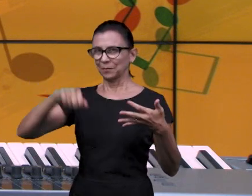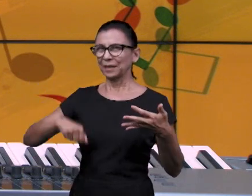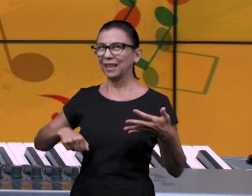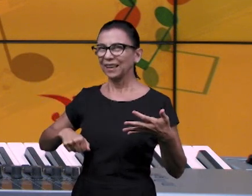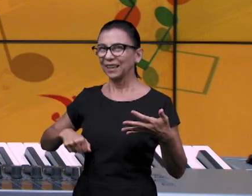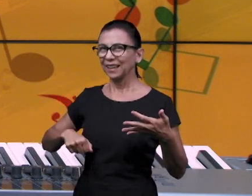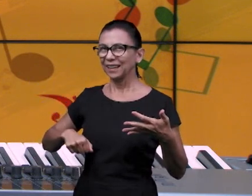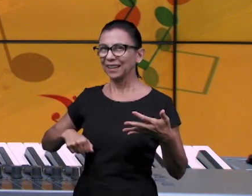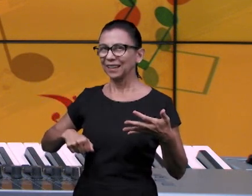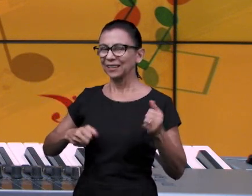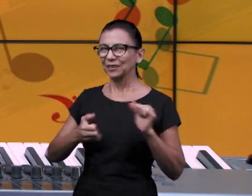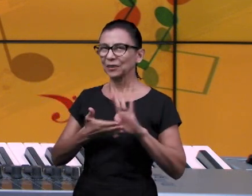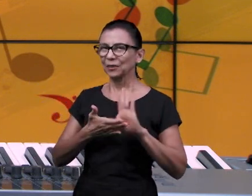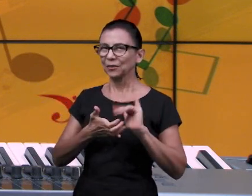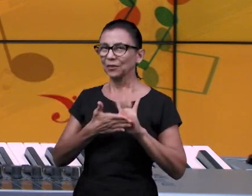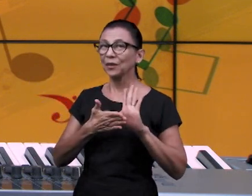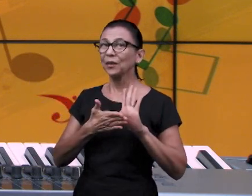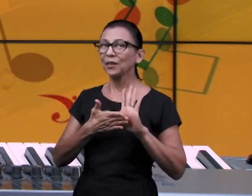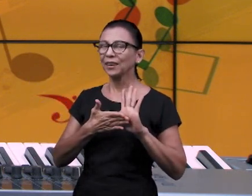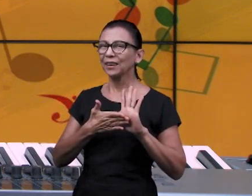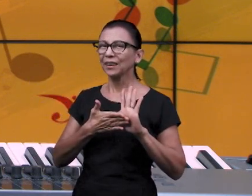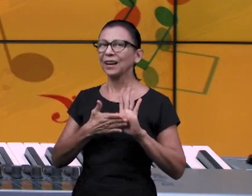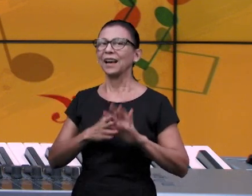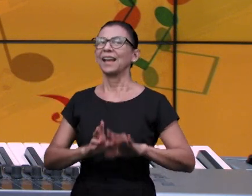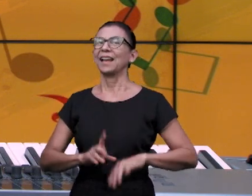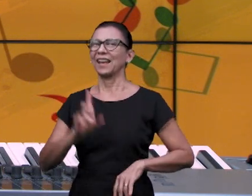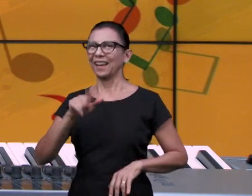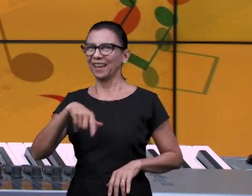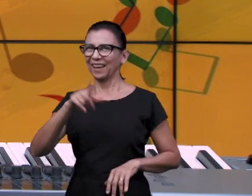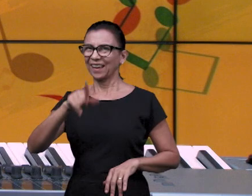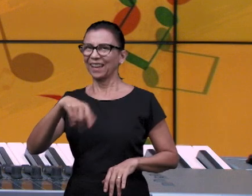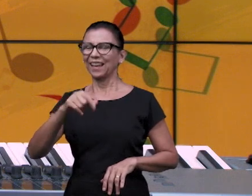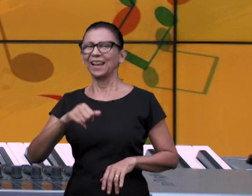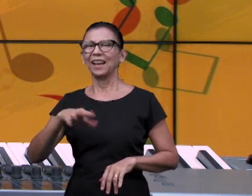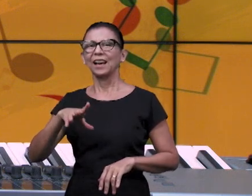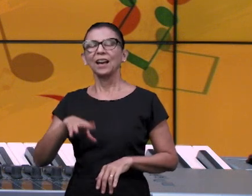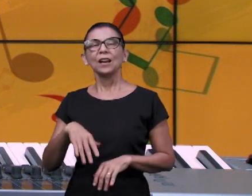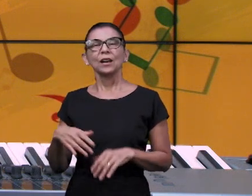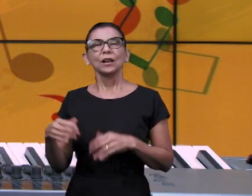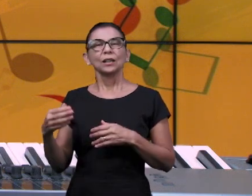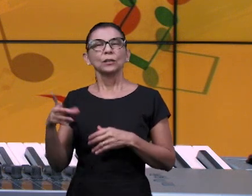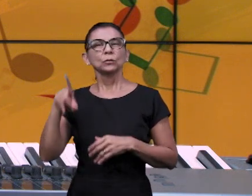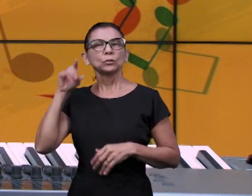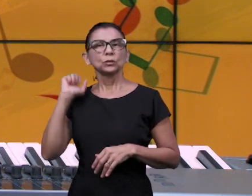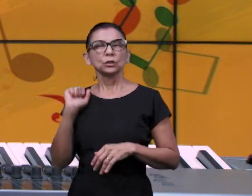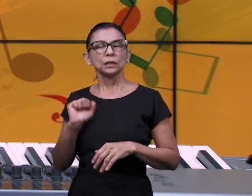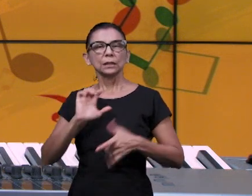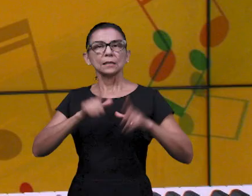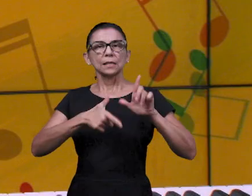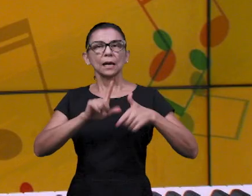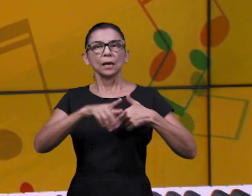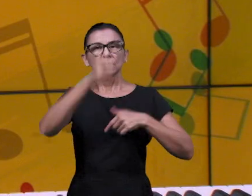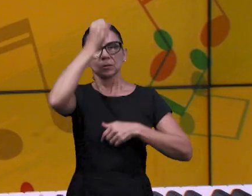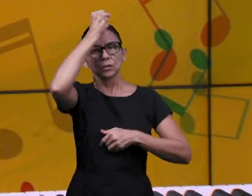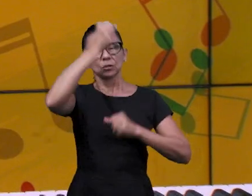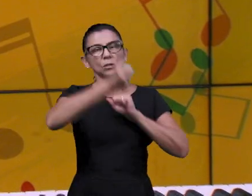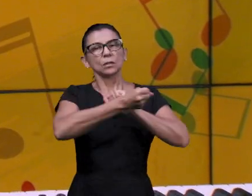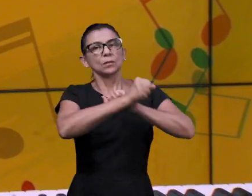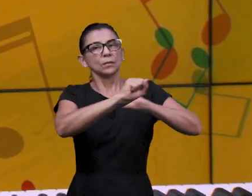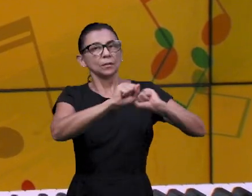bémol. Quand Israël a quitté l'Égypte. Regardez, dans la formation de la